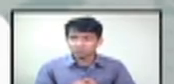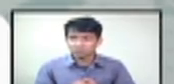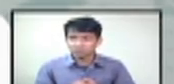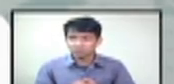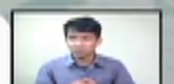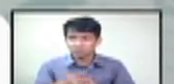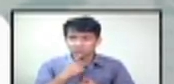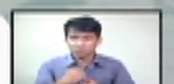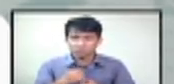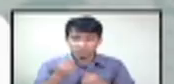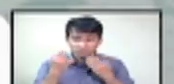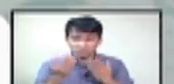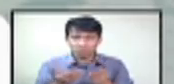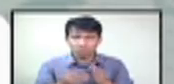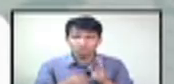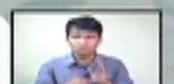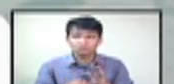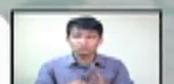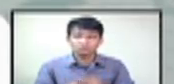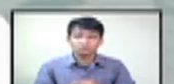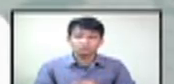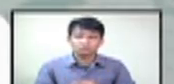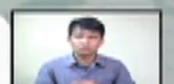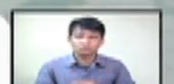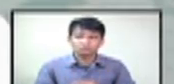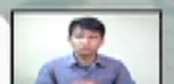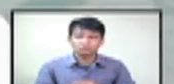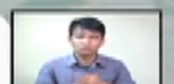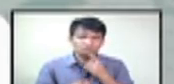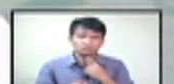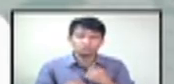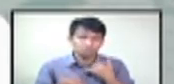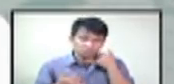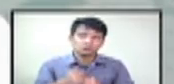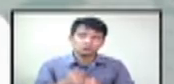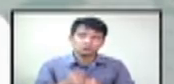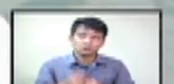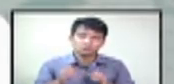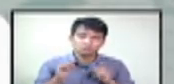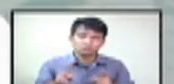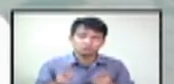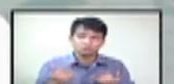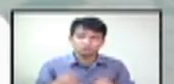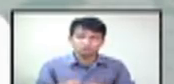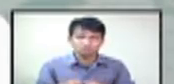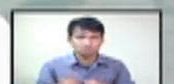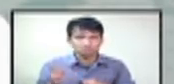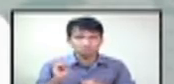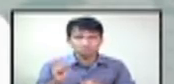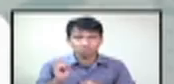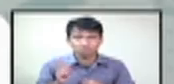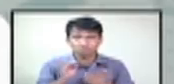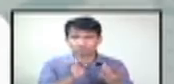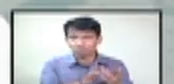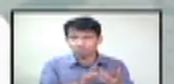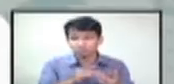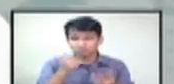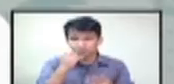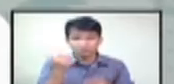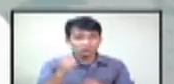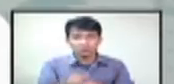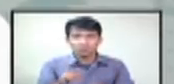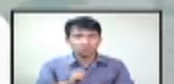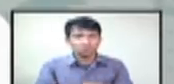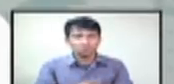Hindi pa kayo nakatawag sa kanilang agency, sir? Hindi po, sir. Hindi po. Ito, palagi natin ako kontakto, kahit na anong